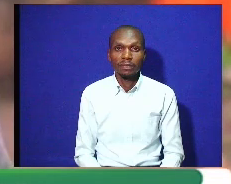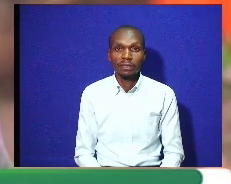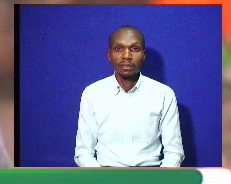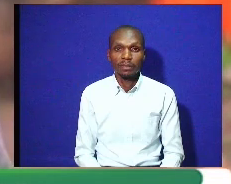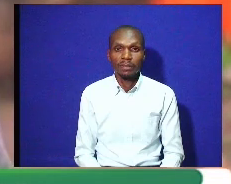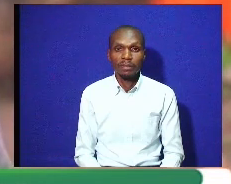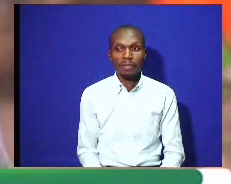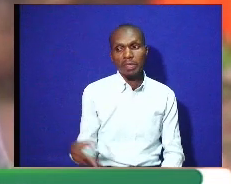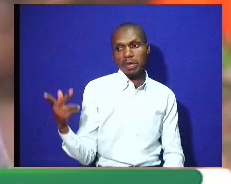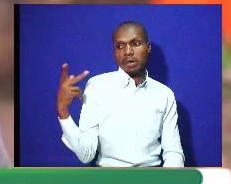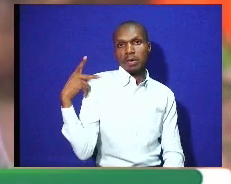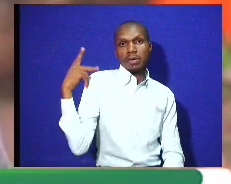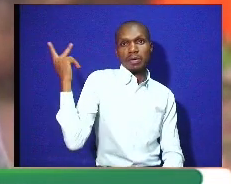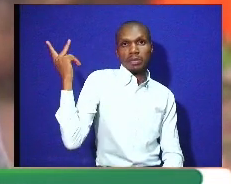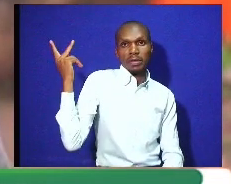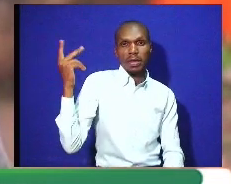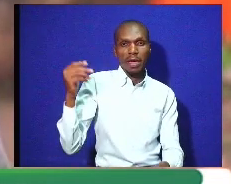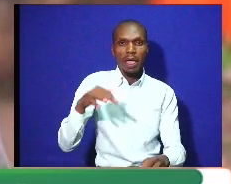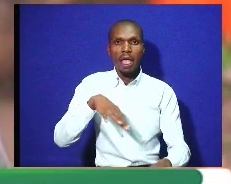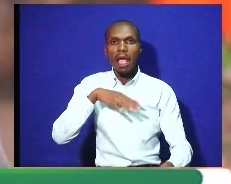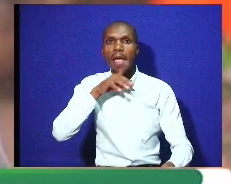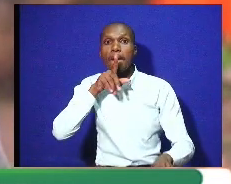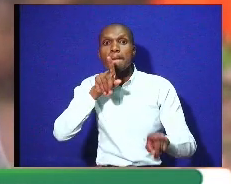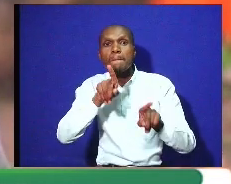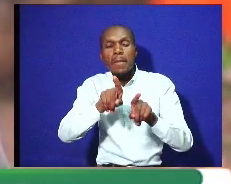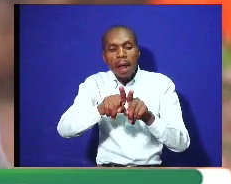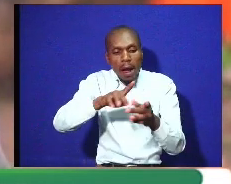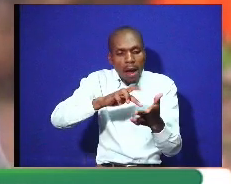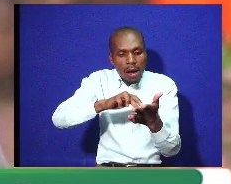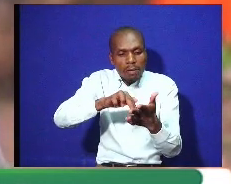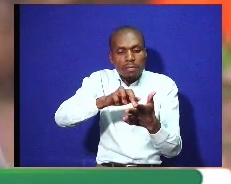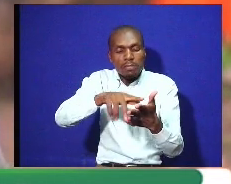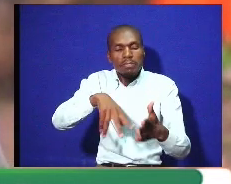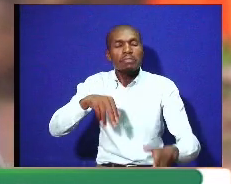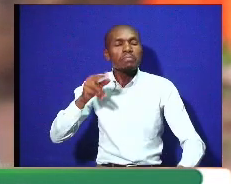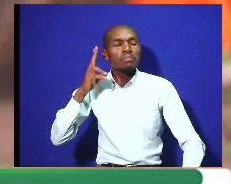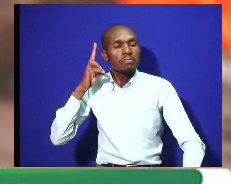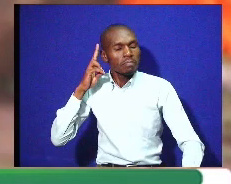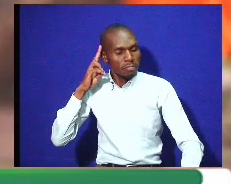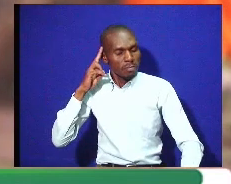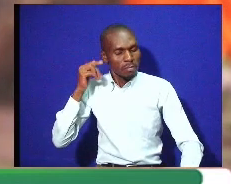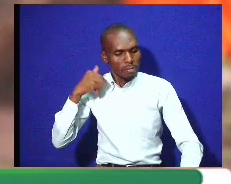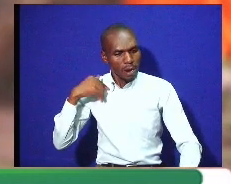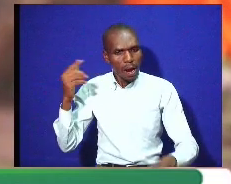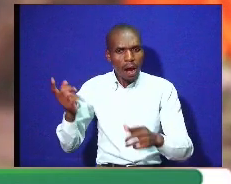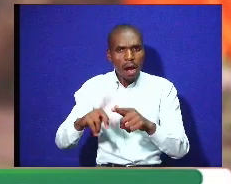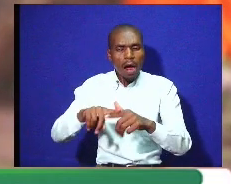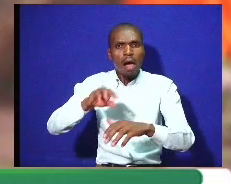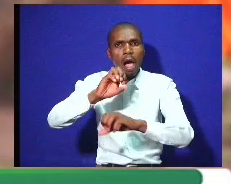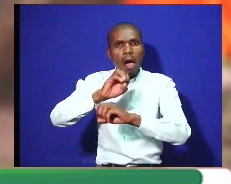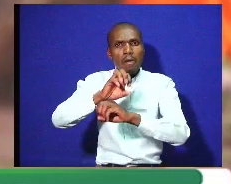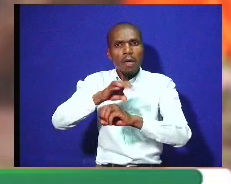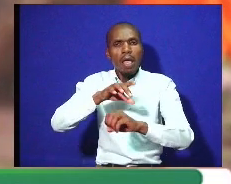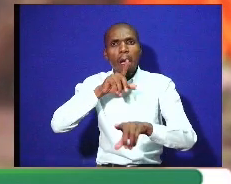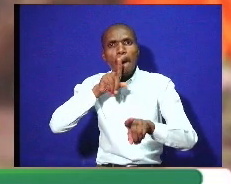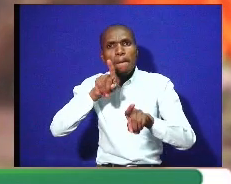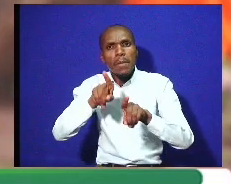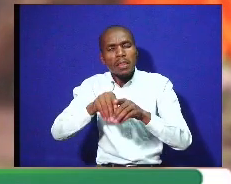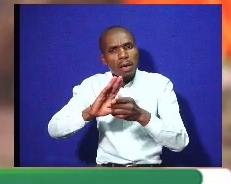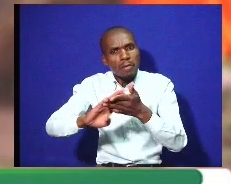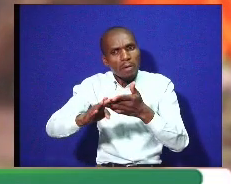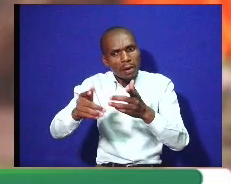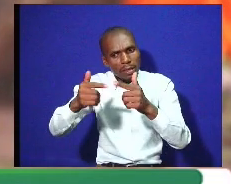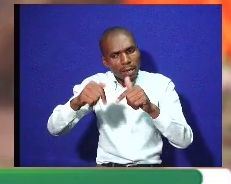Ilitukulia ngeri koro, ndugu ya ngakirete simi saa tano. Ondebye ndugu, minyoko onkonye,